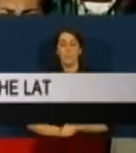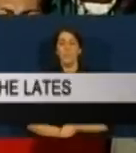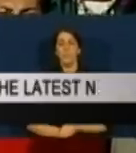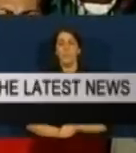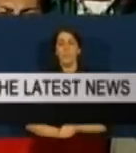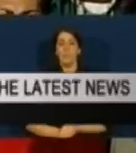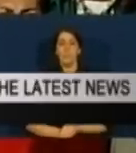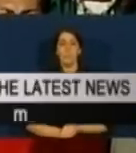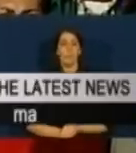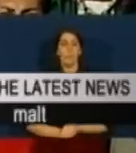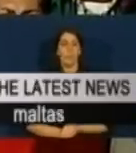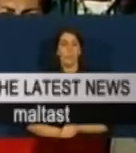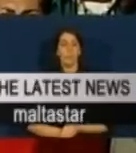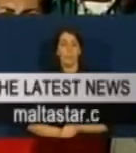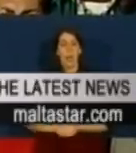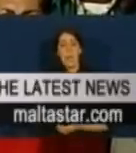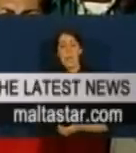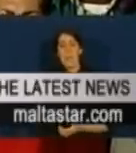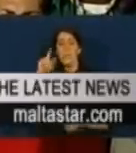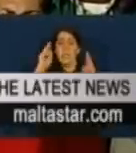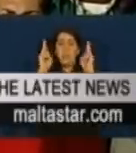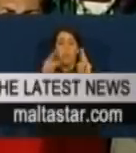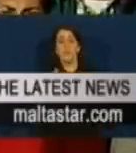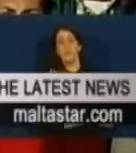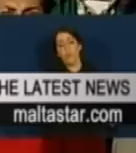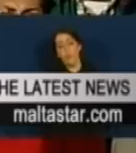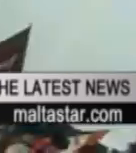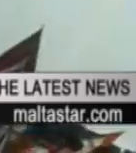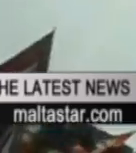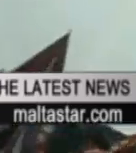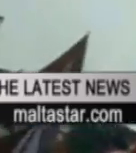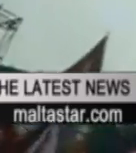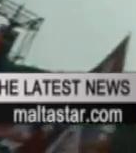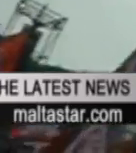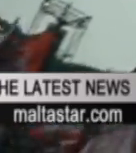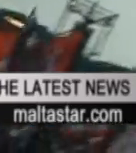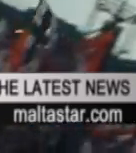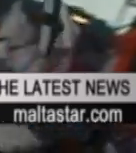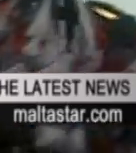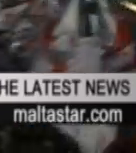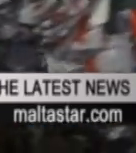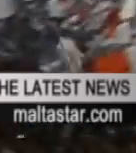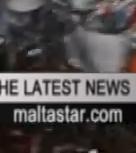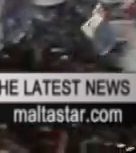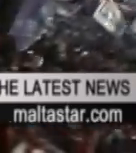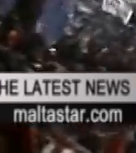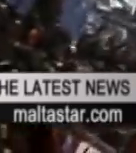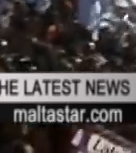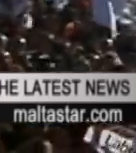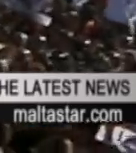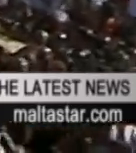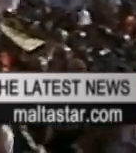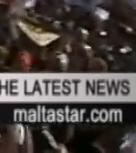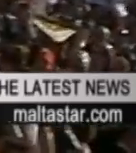jiddeċiedu li jidħlu għal talim u speċjalizzazzjoni. Gvern ġdid ser jaħdem ukoll biex iktar